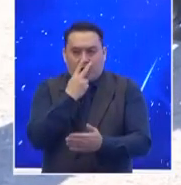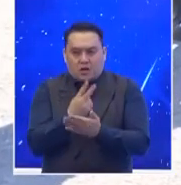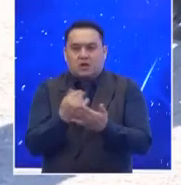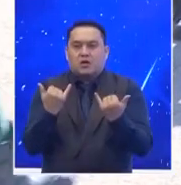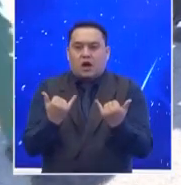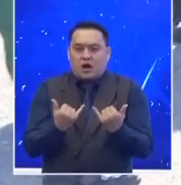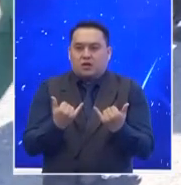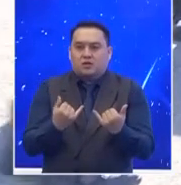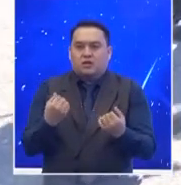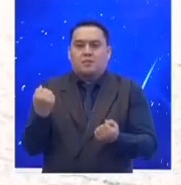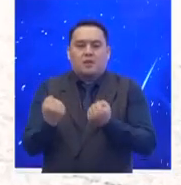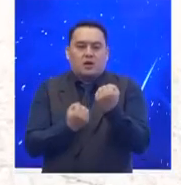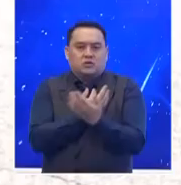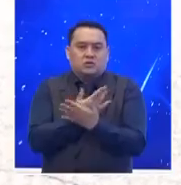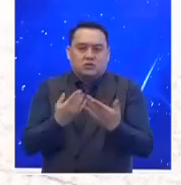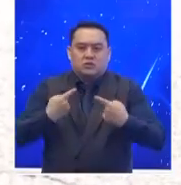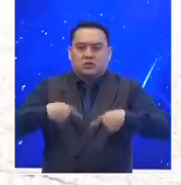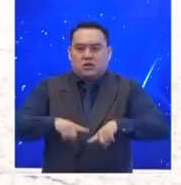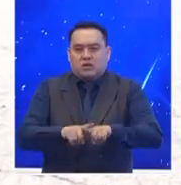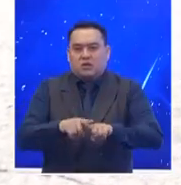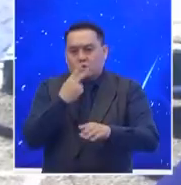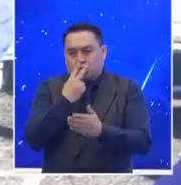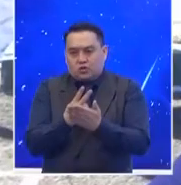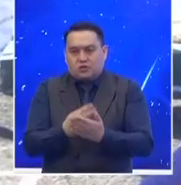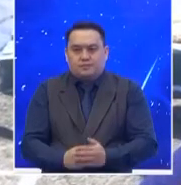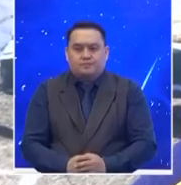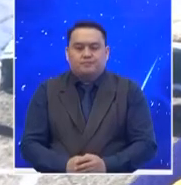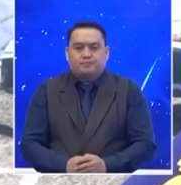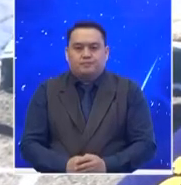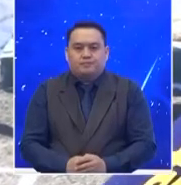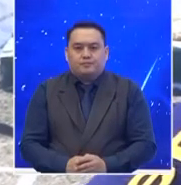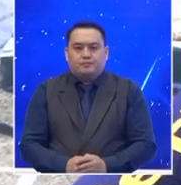қазіргі заманғы қару-жарақтар мен оқ-дәрілерді көрсетті. Біз бүгін